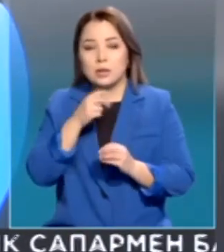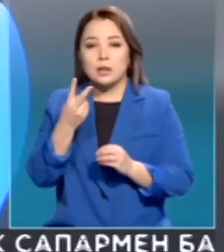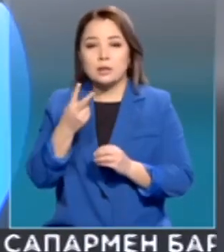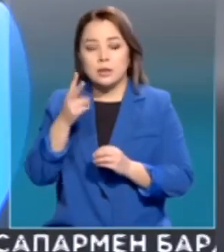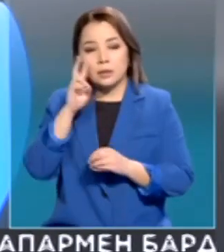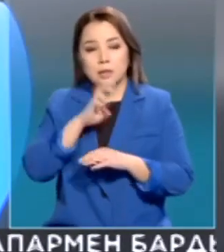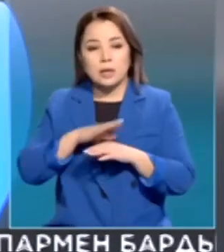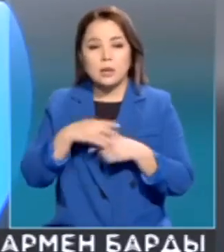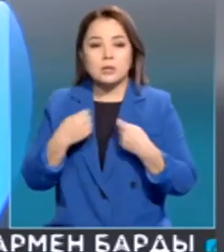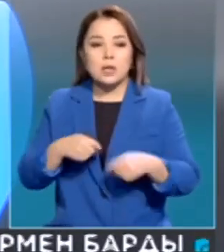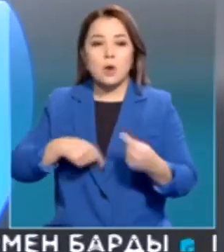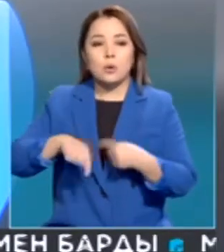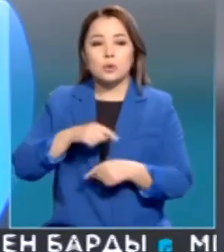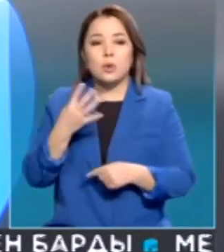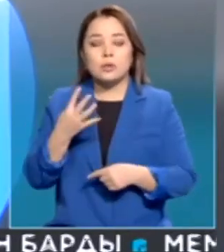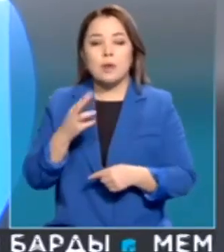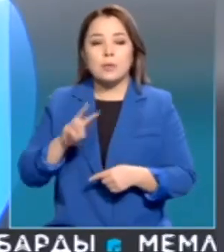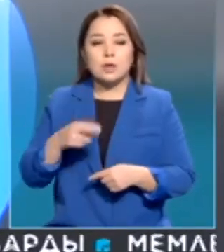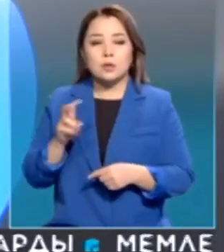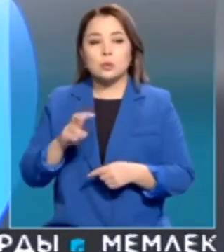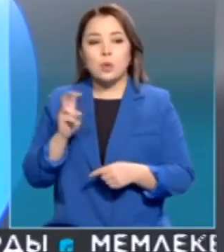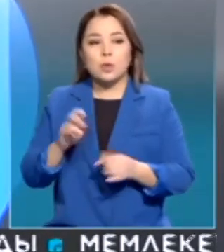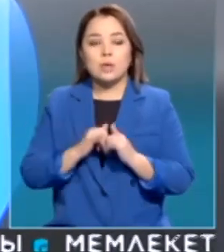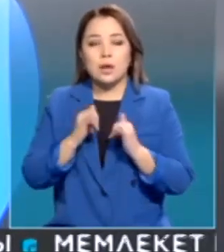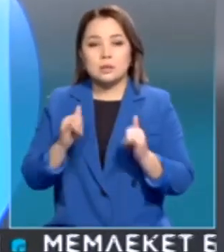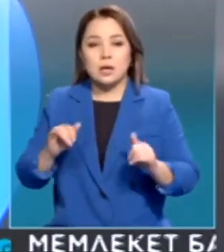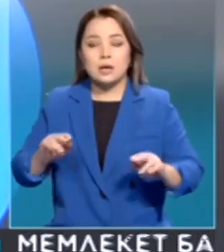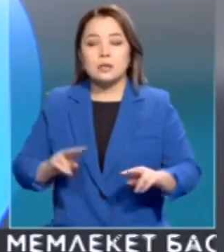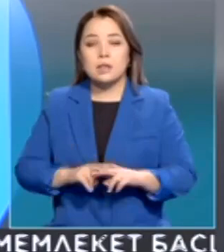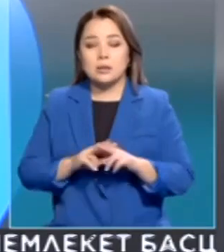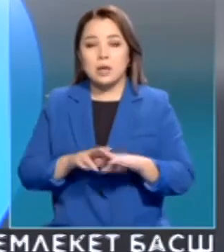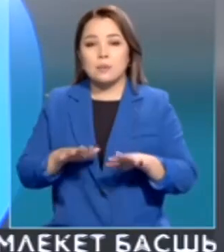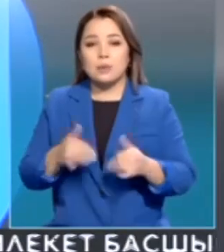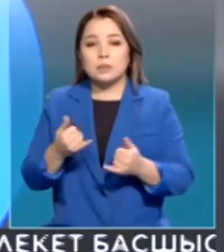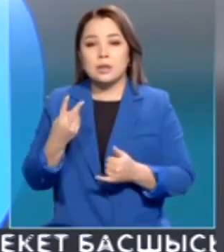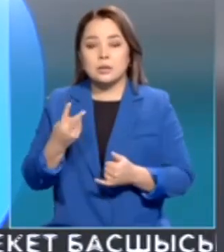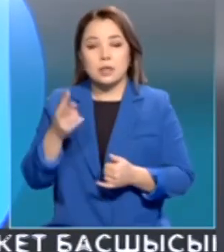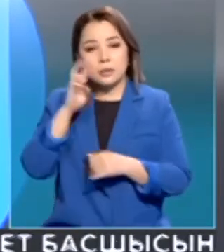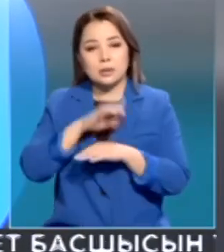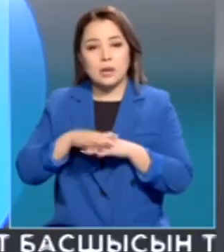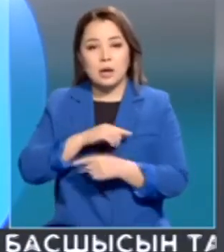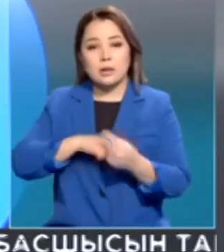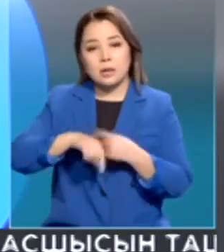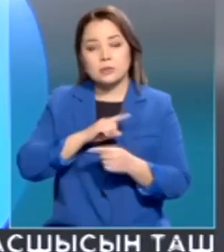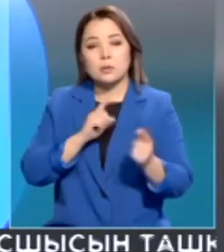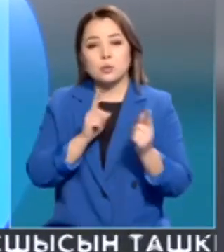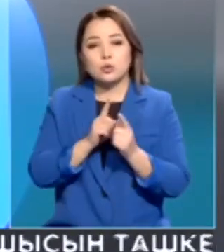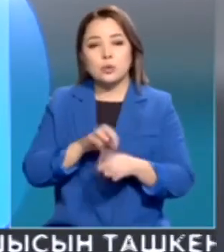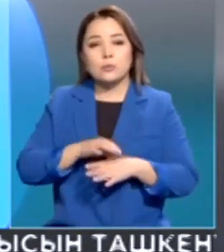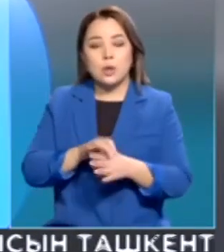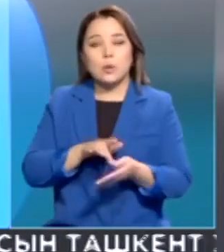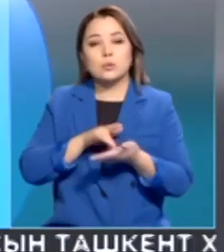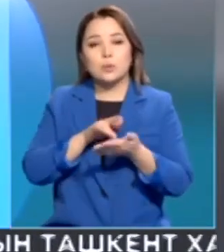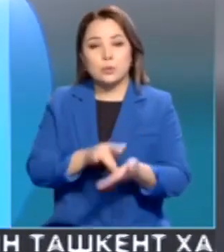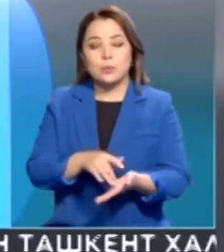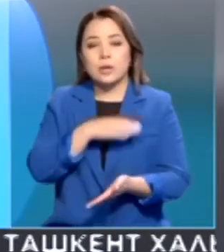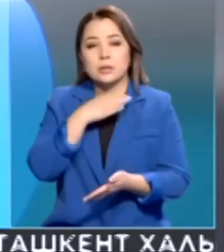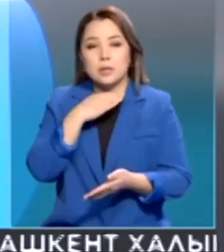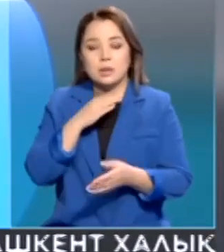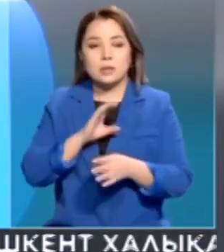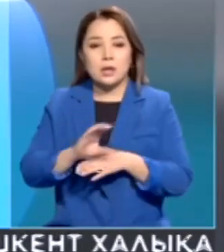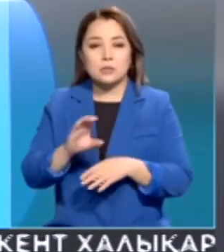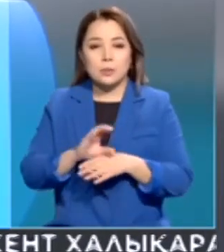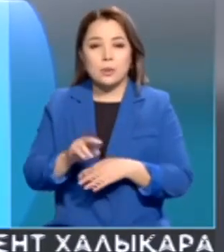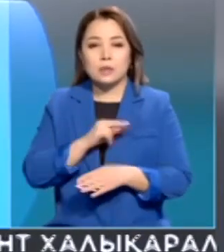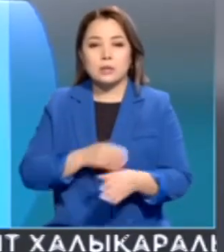4 миллиард доллардан асқан. Бүгін сонымен бірге ел астанасында екі елдің кәсіпкерлері жүздесіп, туризм, ет экспорты, құрылыс саласына